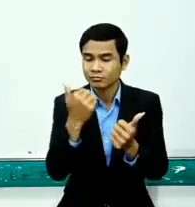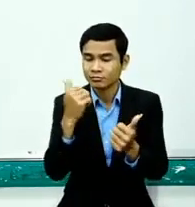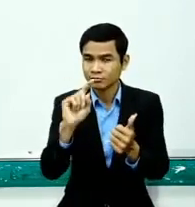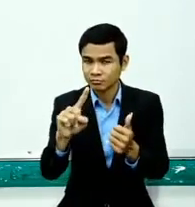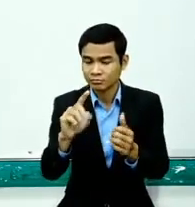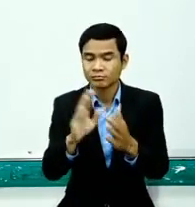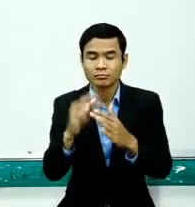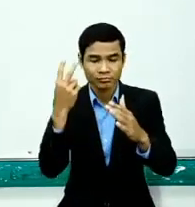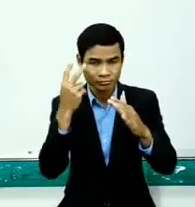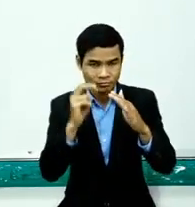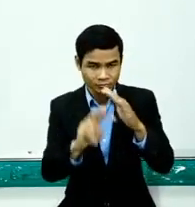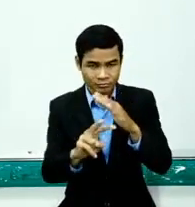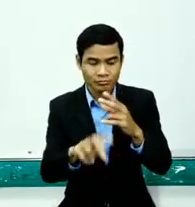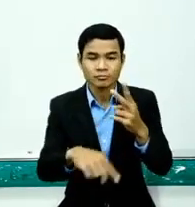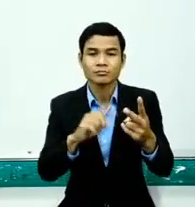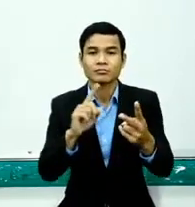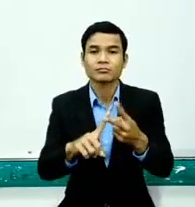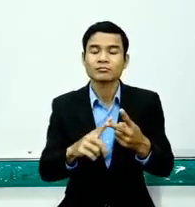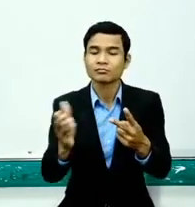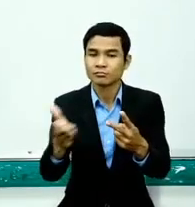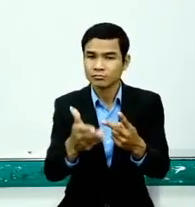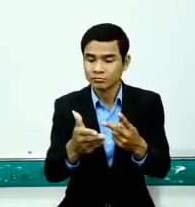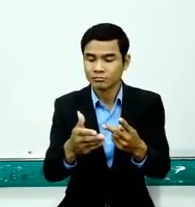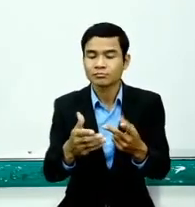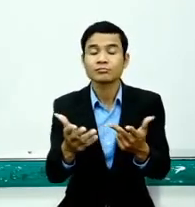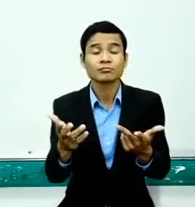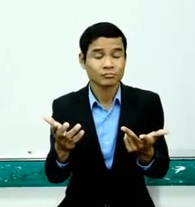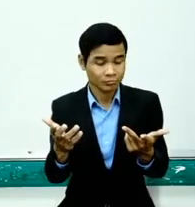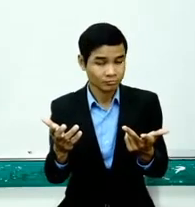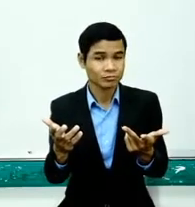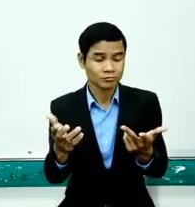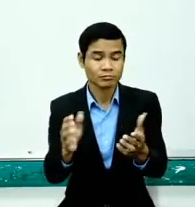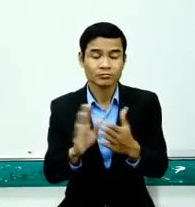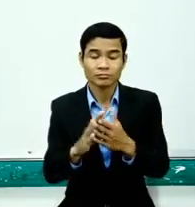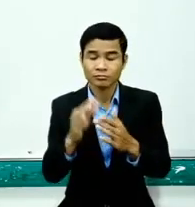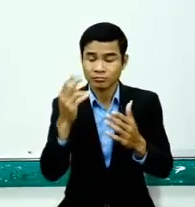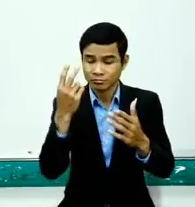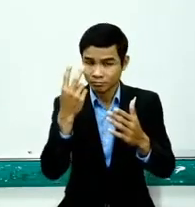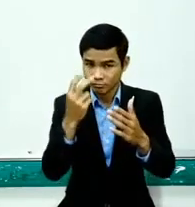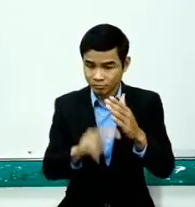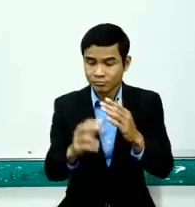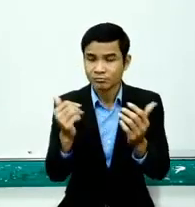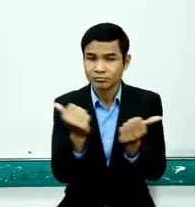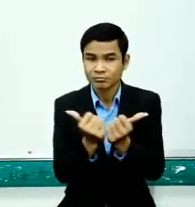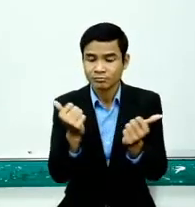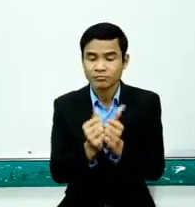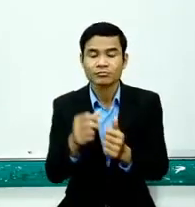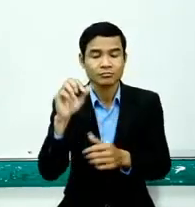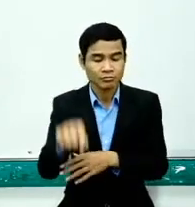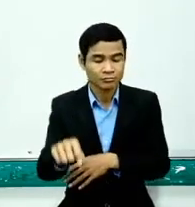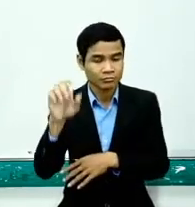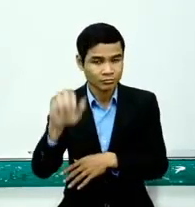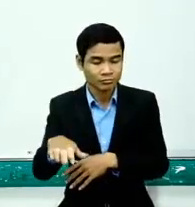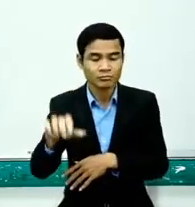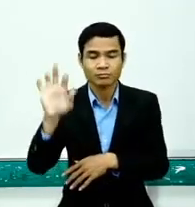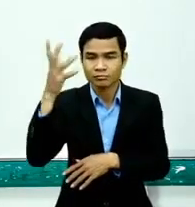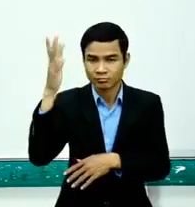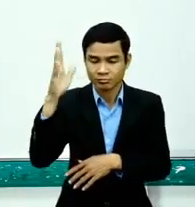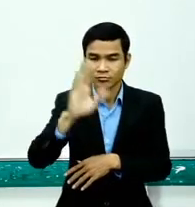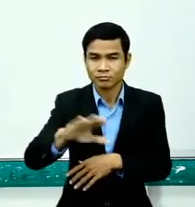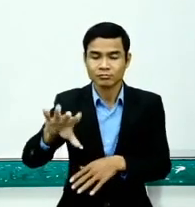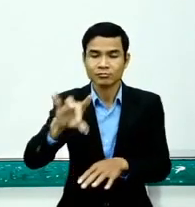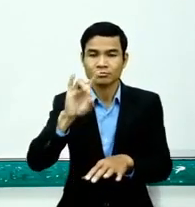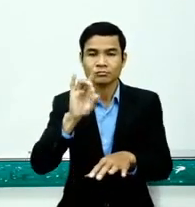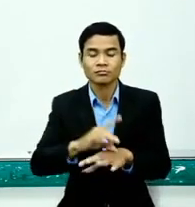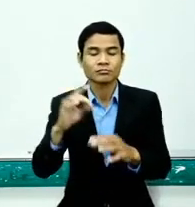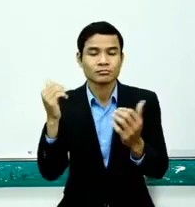ល្បែងទូទាយចុះល្បែងទី2ចាល្បែងទី2គឺល្បែងបាបចាស់ឬទេអញ្ចឹងការលេ